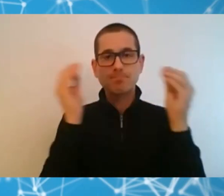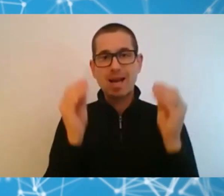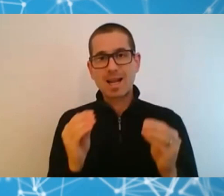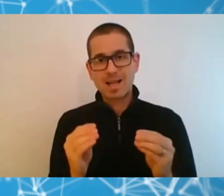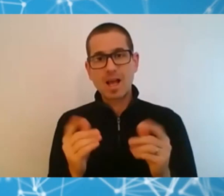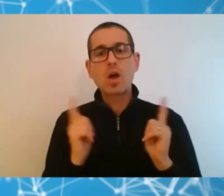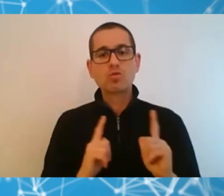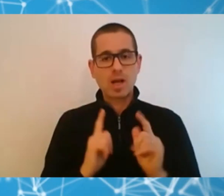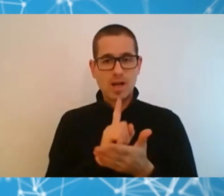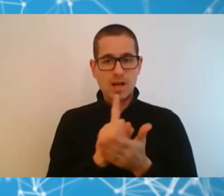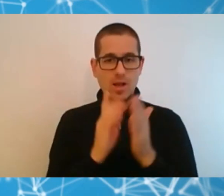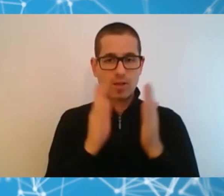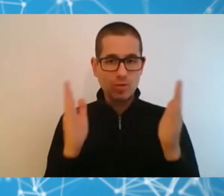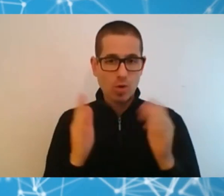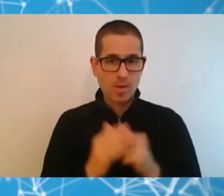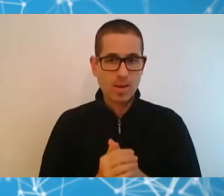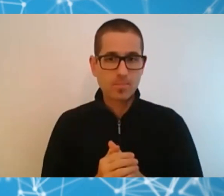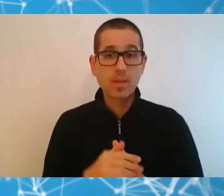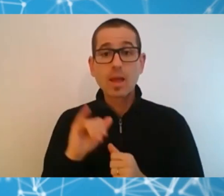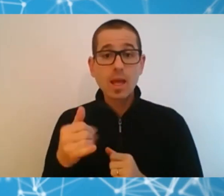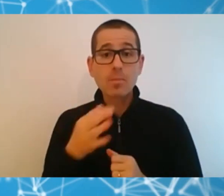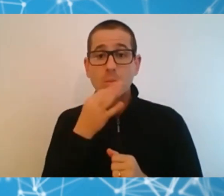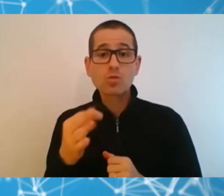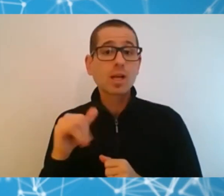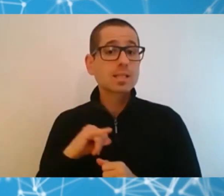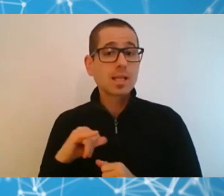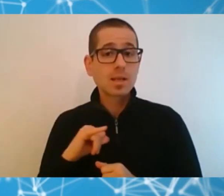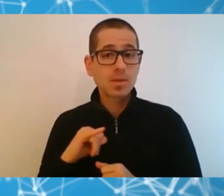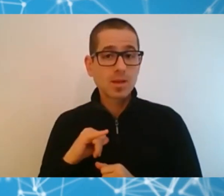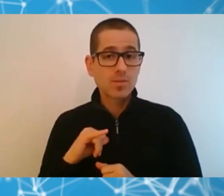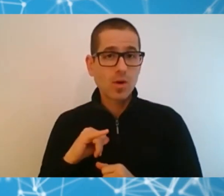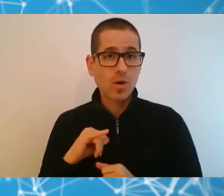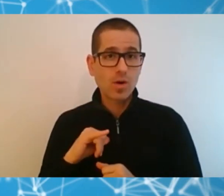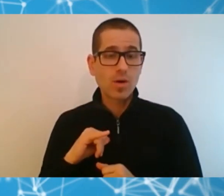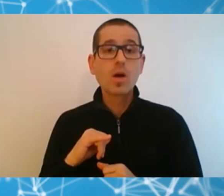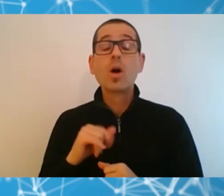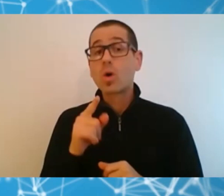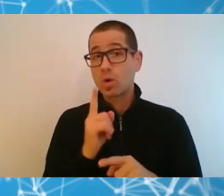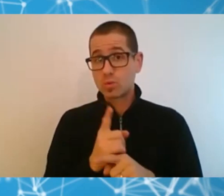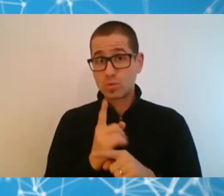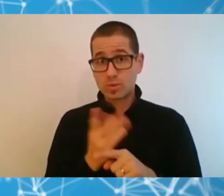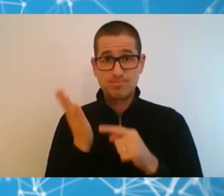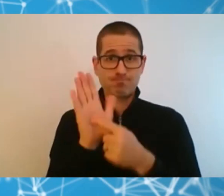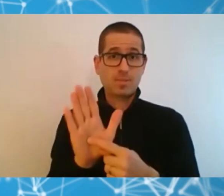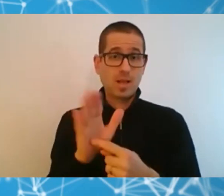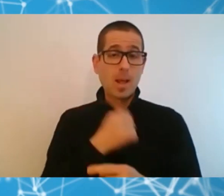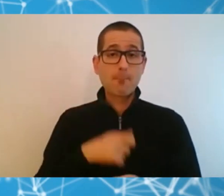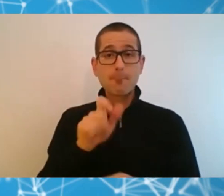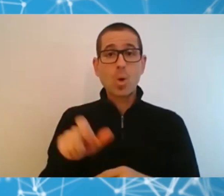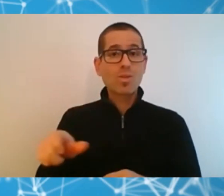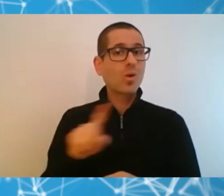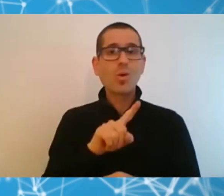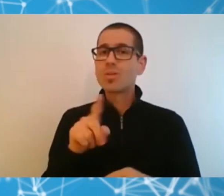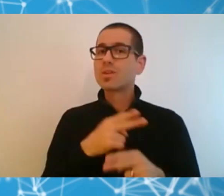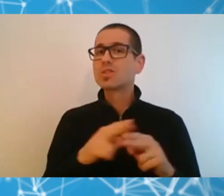doba. Je pa vprašanje zanimivo potem, ker je tudi zastopanost bolnikov ni čisto enakomerna v